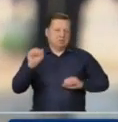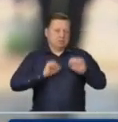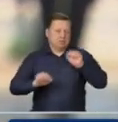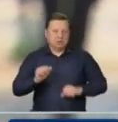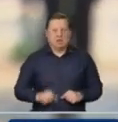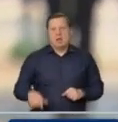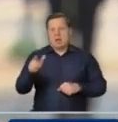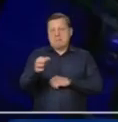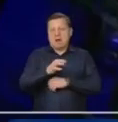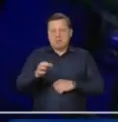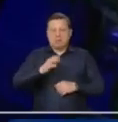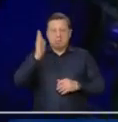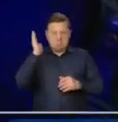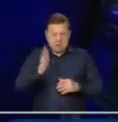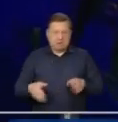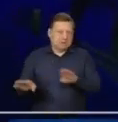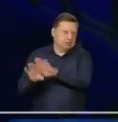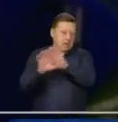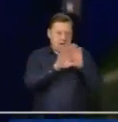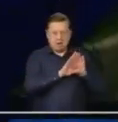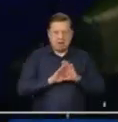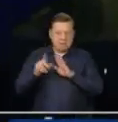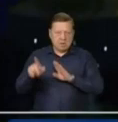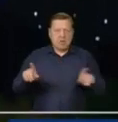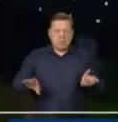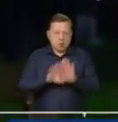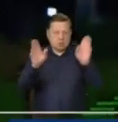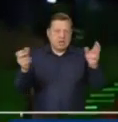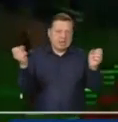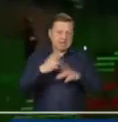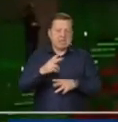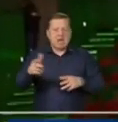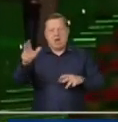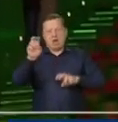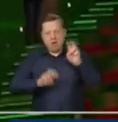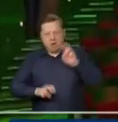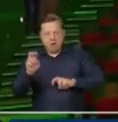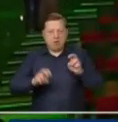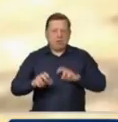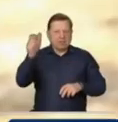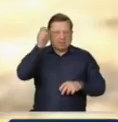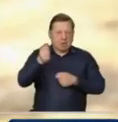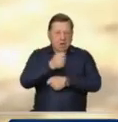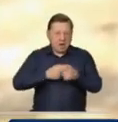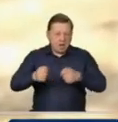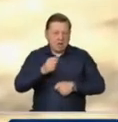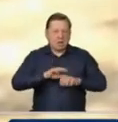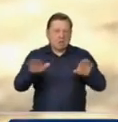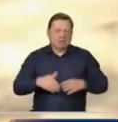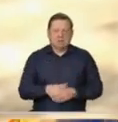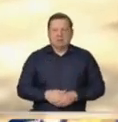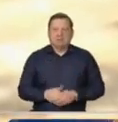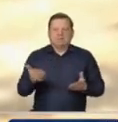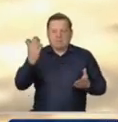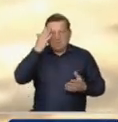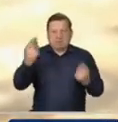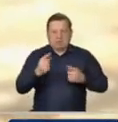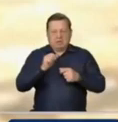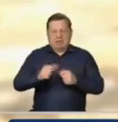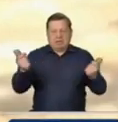do obostrzeń zamknięta będzie nie tylko Filharmonia, ale i muzea, kina, hotele, centra handlowe czy baseny. Powinny być te obostrzenia, no bo mamy sytuację, jaką mamy,